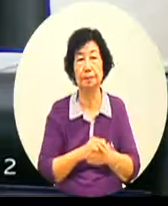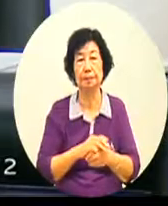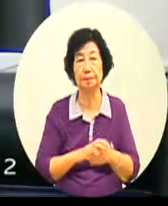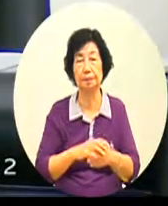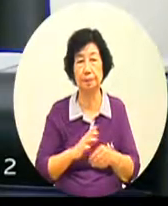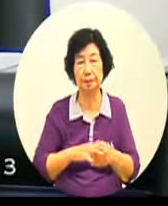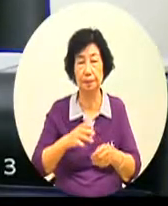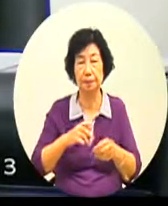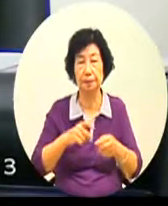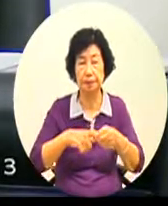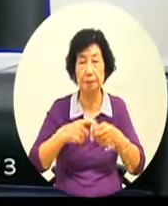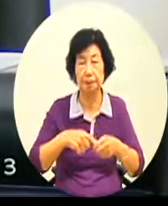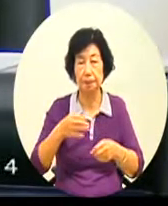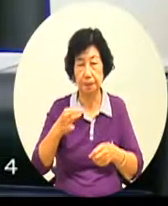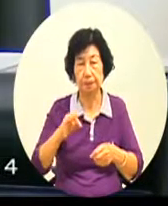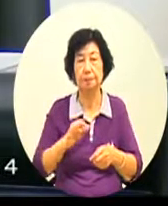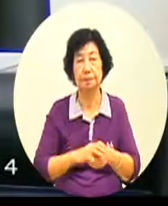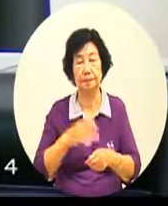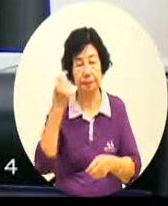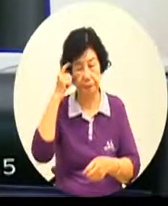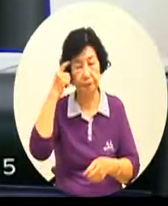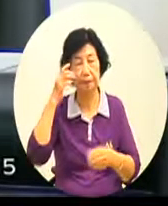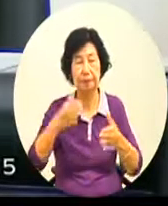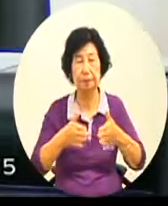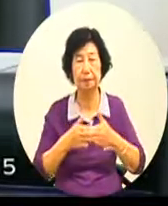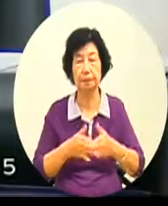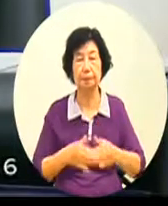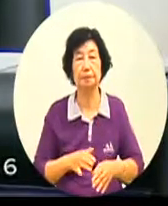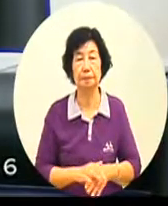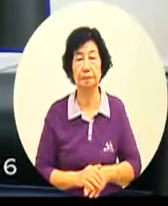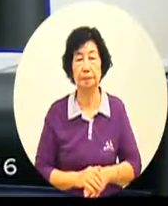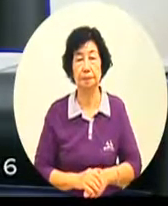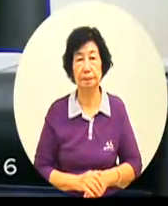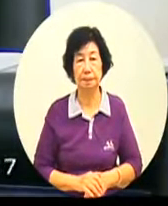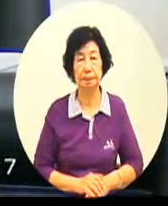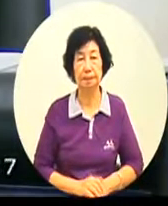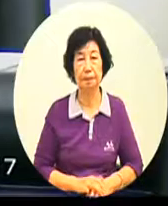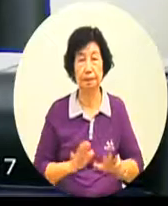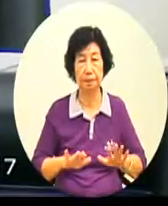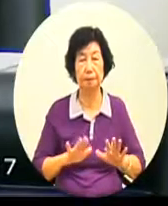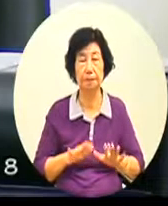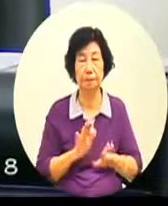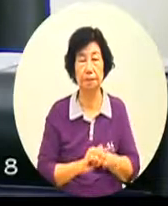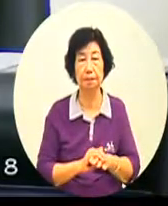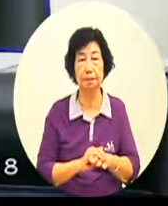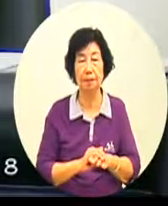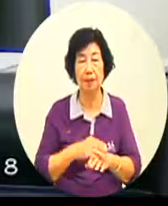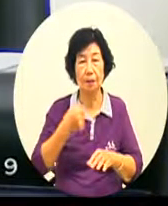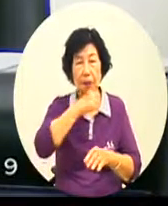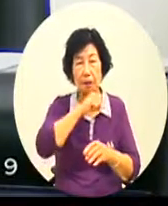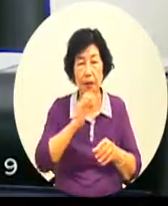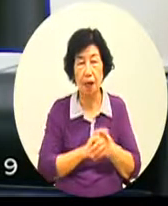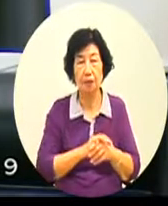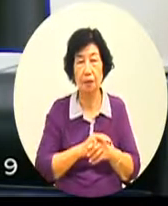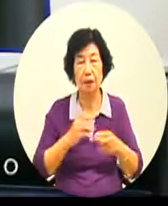这个也是我们要去思考的啦那目前台湾的平均工时呢有原来是